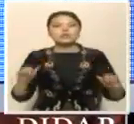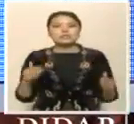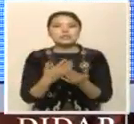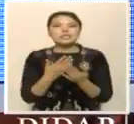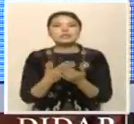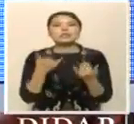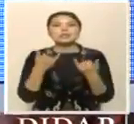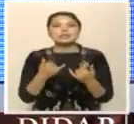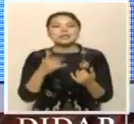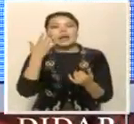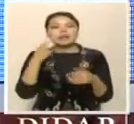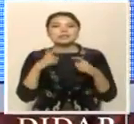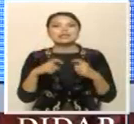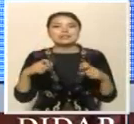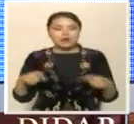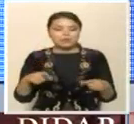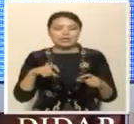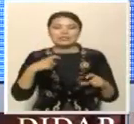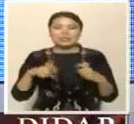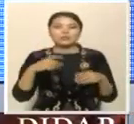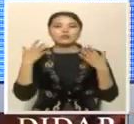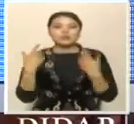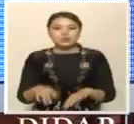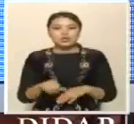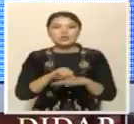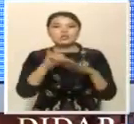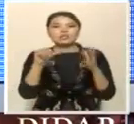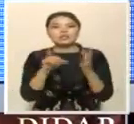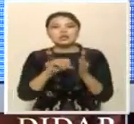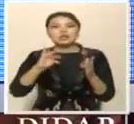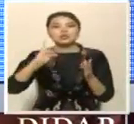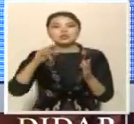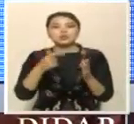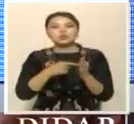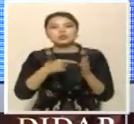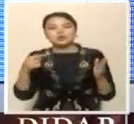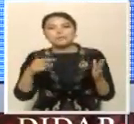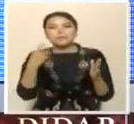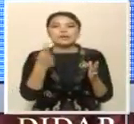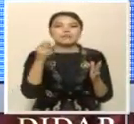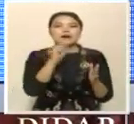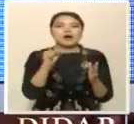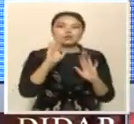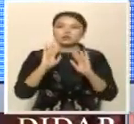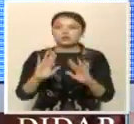емтихан тапсырып болғаннан кейін 16-ші маусымнан 1-ші тамызға дейін өтініштер тапсыра алады.